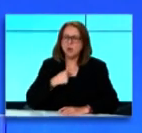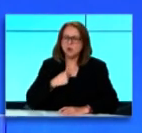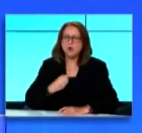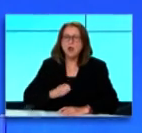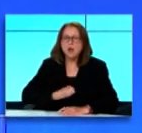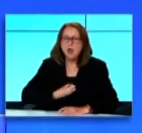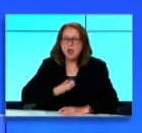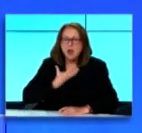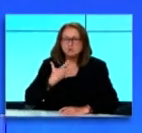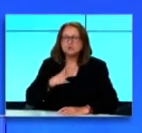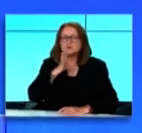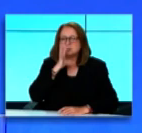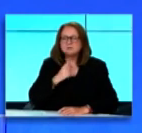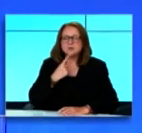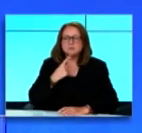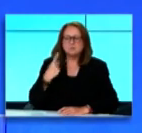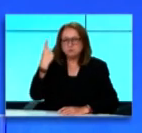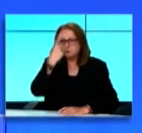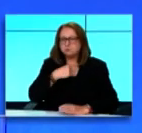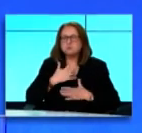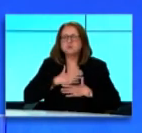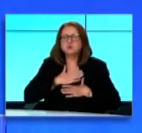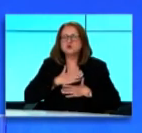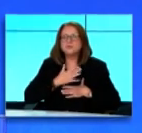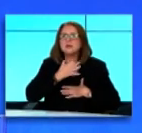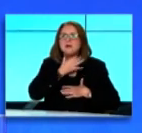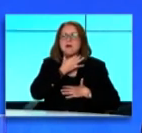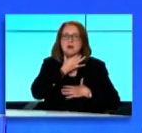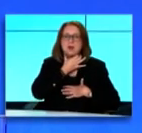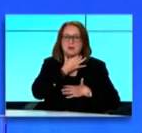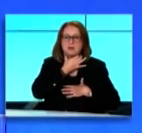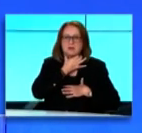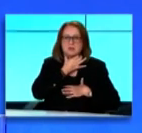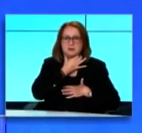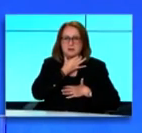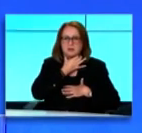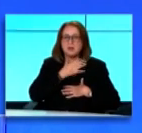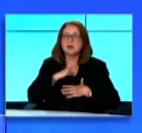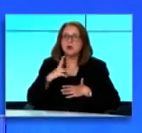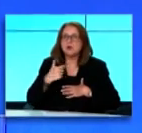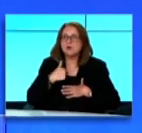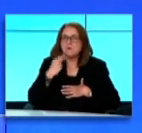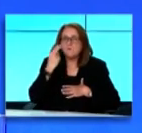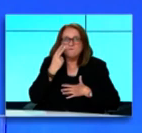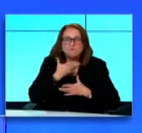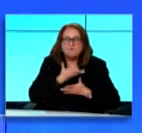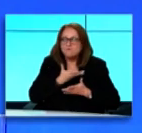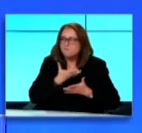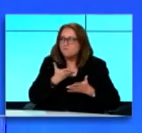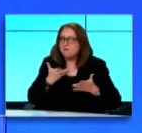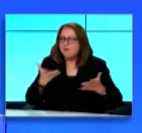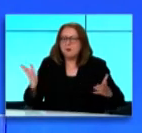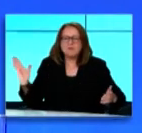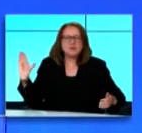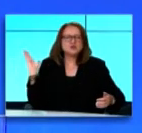μια προσωπική ανάγκη. Όταν αυτό το οποίο βλέπεις γύρω σου σε